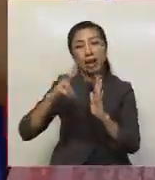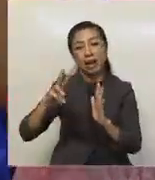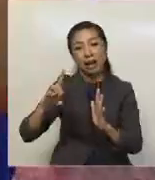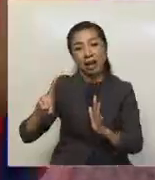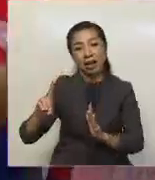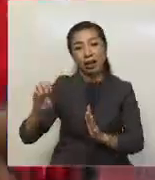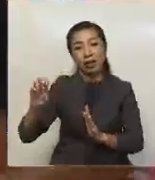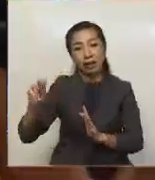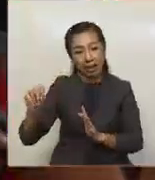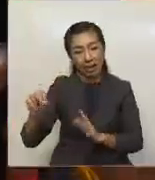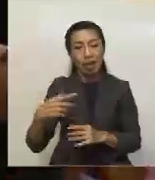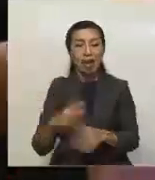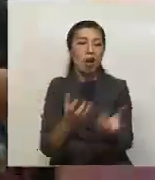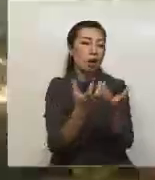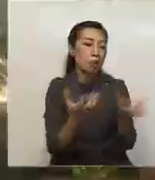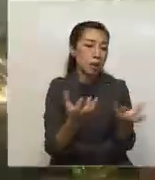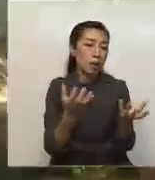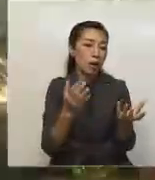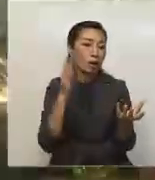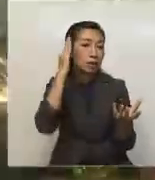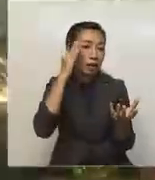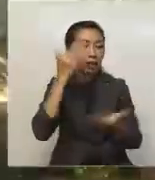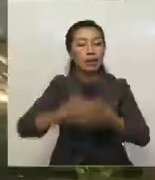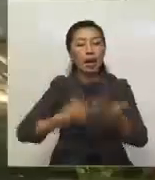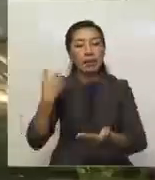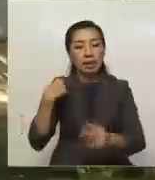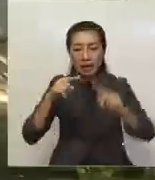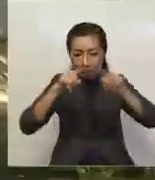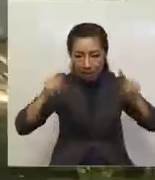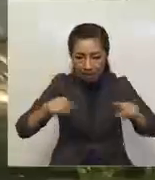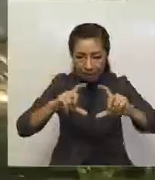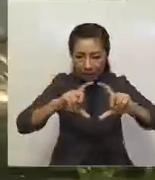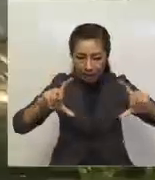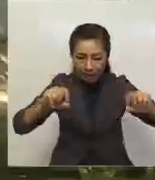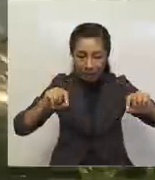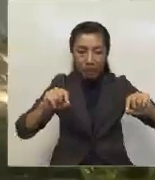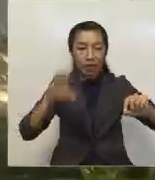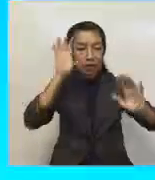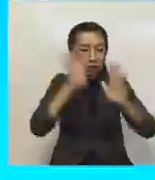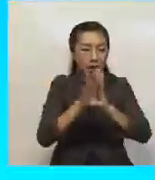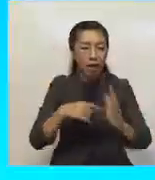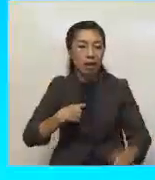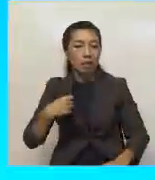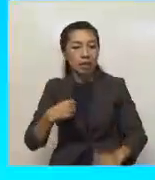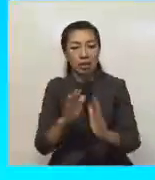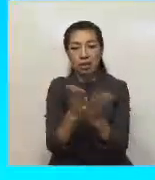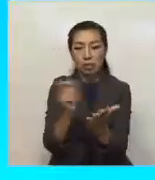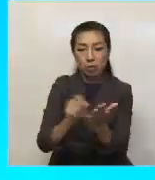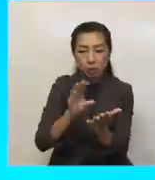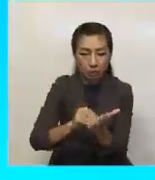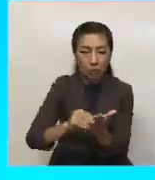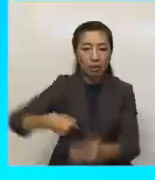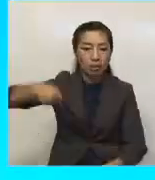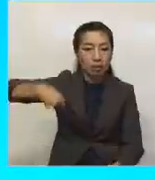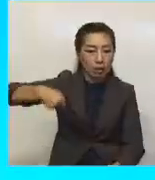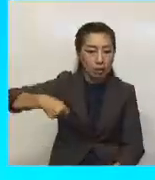ระลึก80ปีทั้ง โปสการ์ด มีเสื้อมีสแตมป์มีสมุดบันทึกมีกระเป๋ามีเ